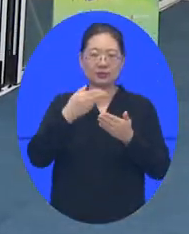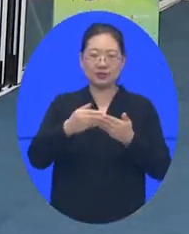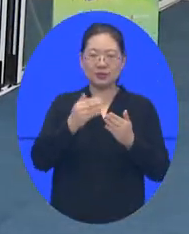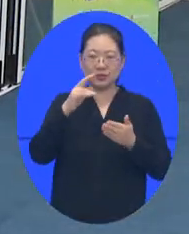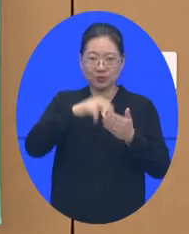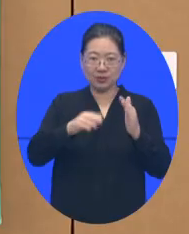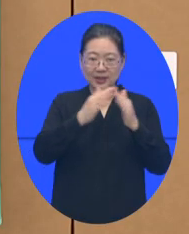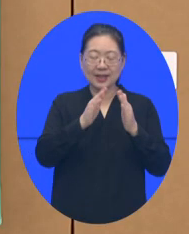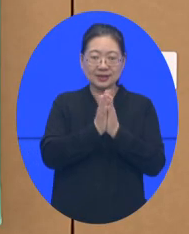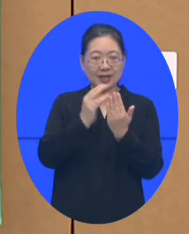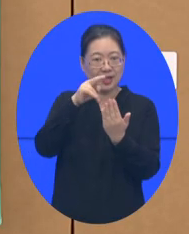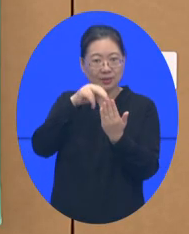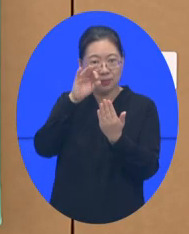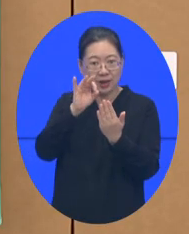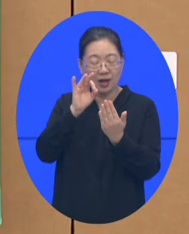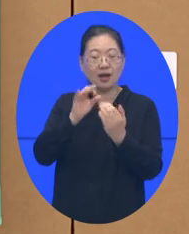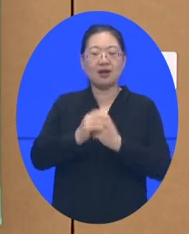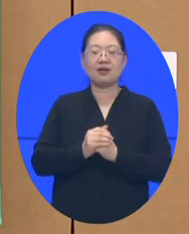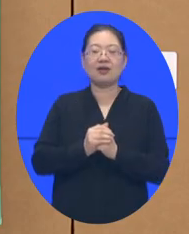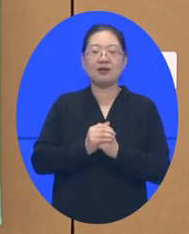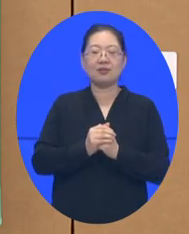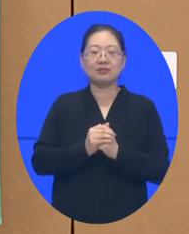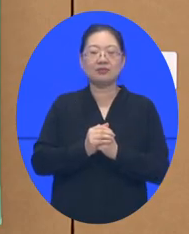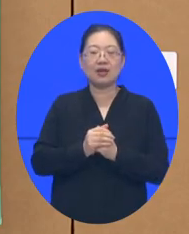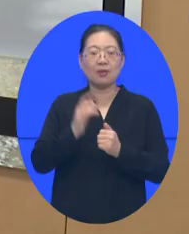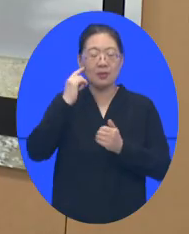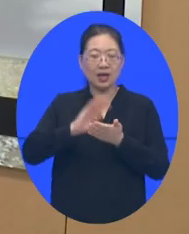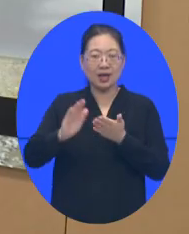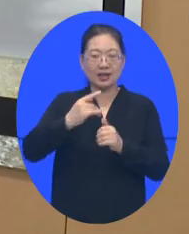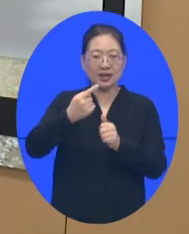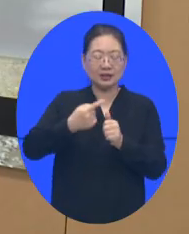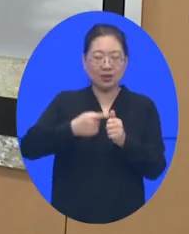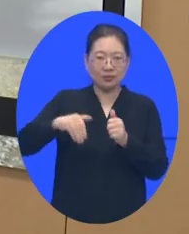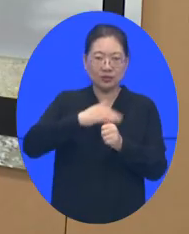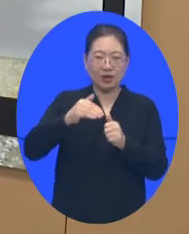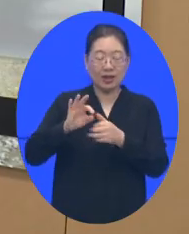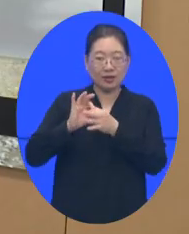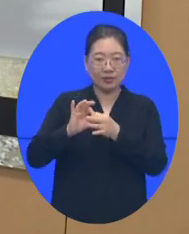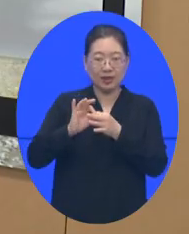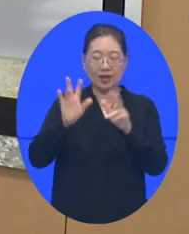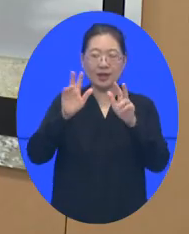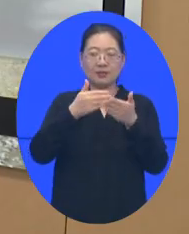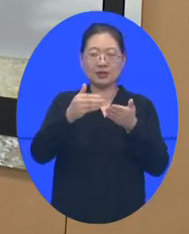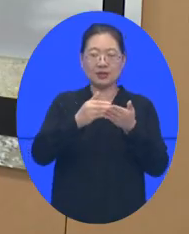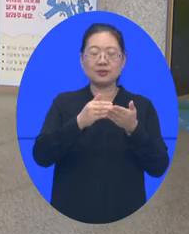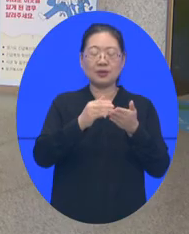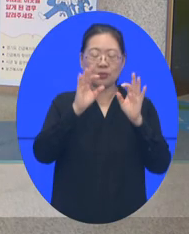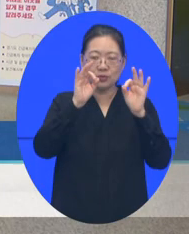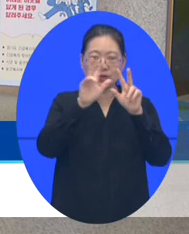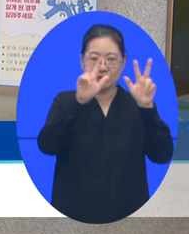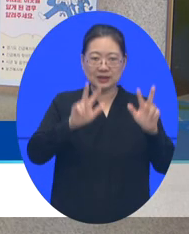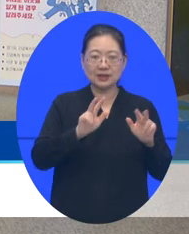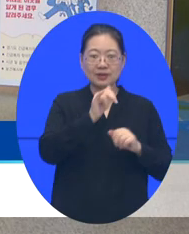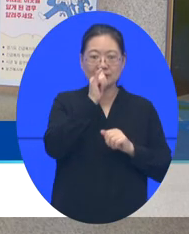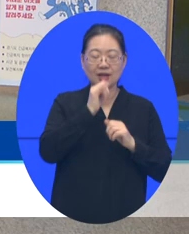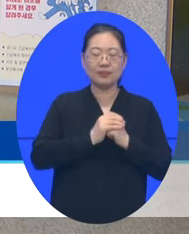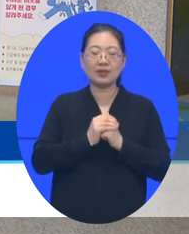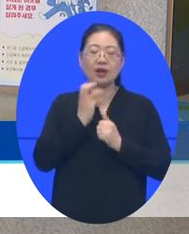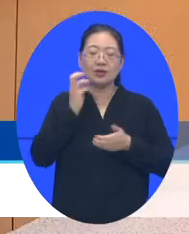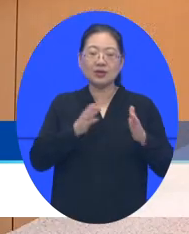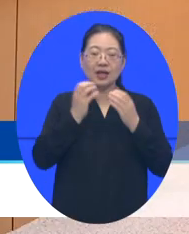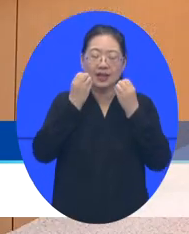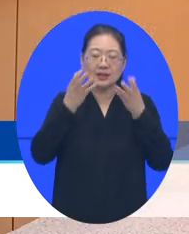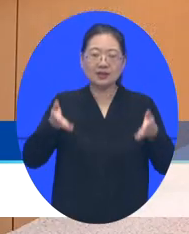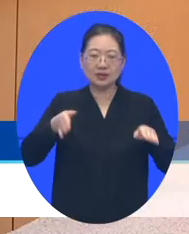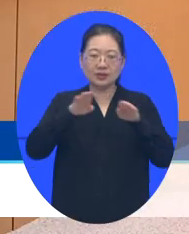책을 보면서 평화, 자연, 풍경과 관련된 미술품을 감상할 수 있는 전시가 진행됐습니다. 경기도 신청사